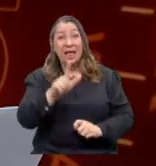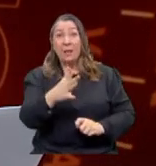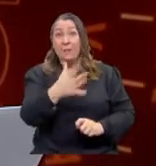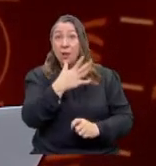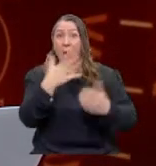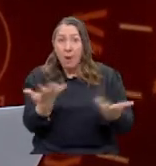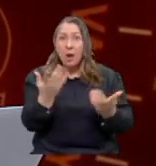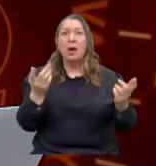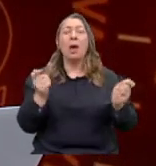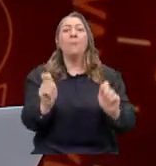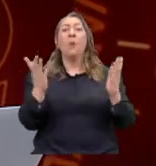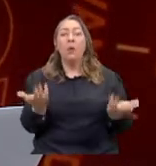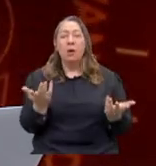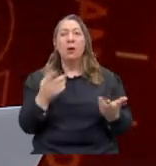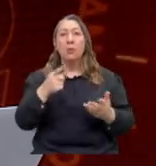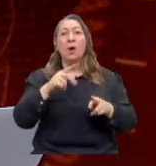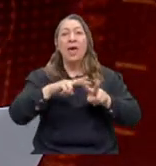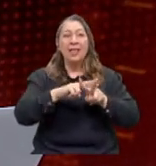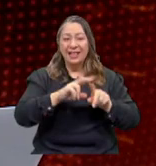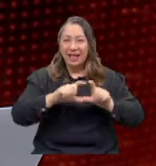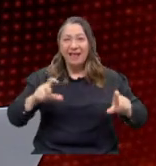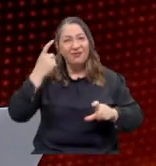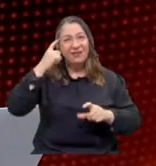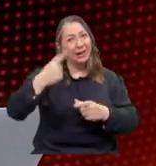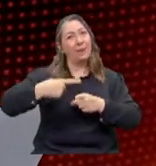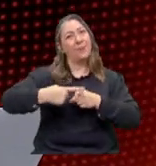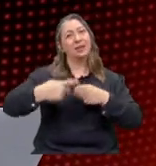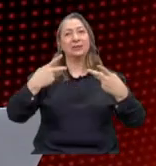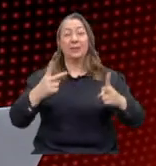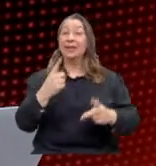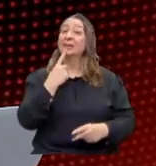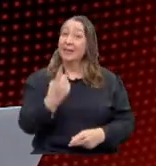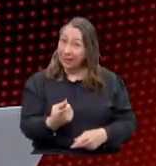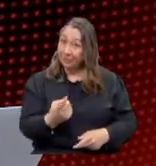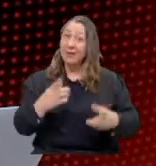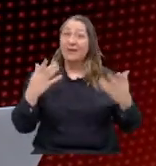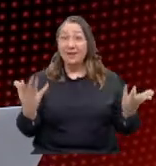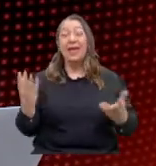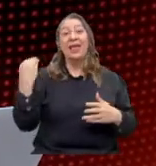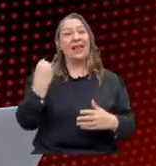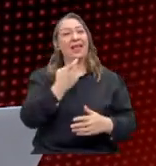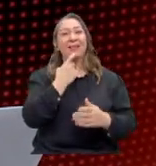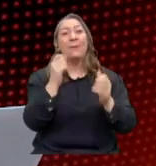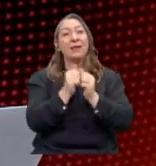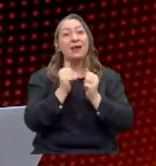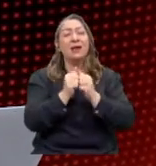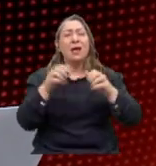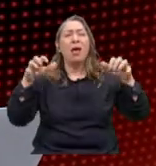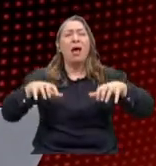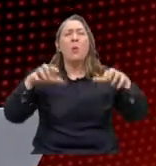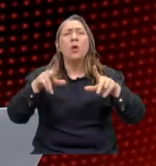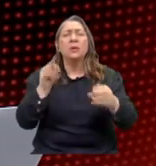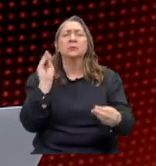ama adım atmıyor. Siz de bu etiketle görüşlerinizi paylaşabilirsiniz diyelim ve yeni yılla birlikte yağmur